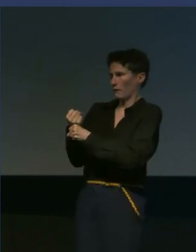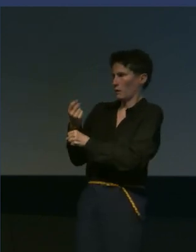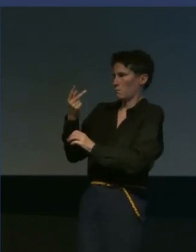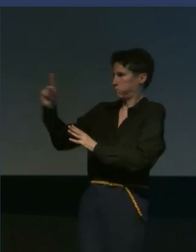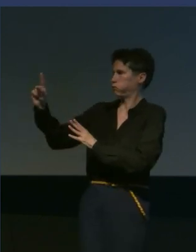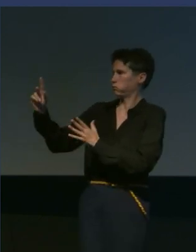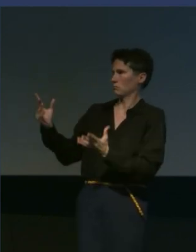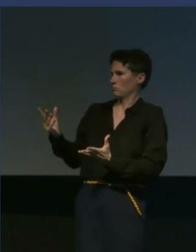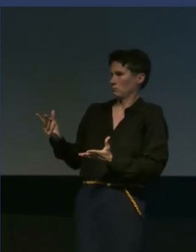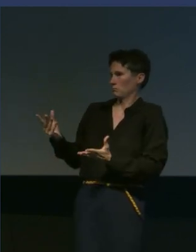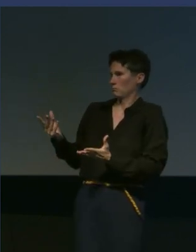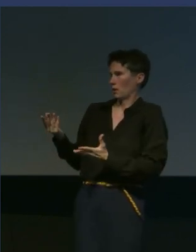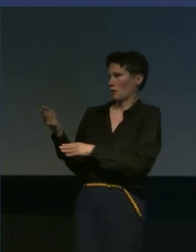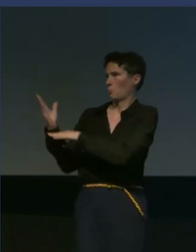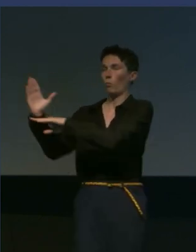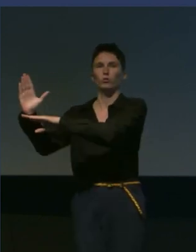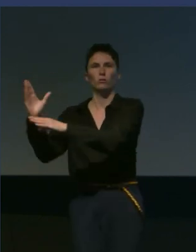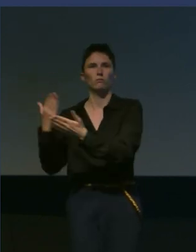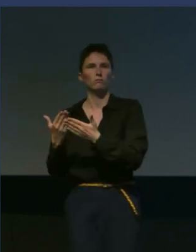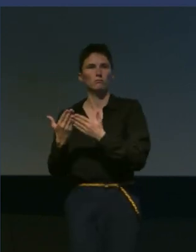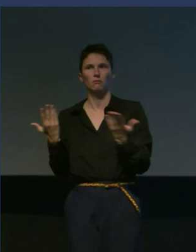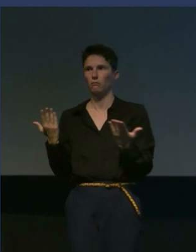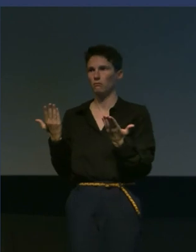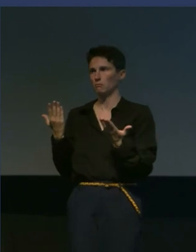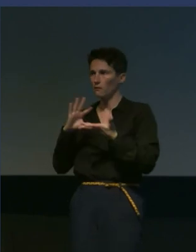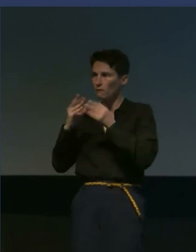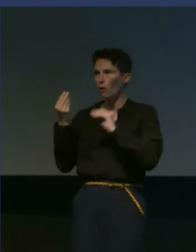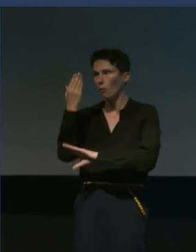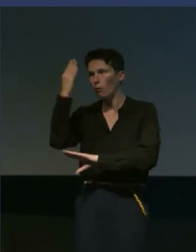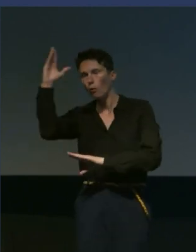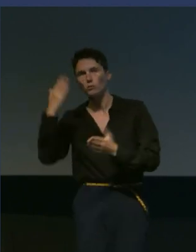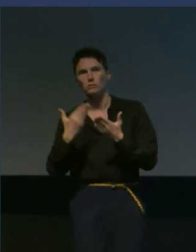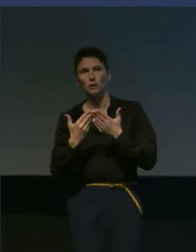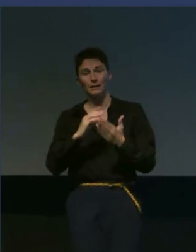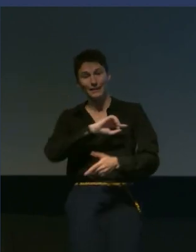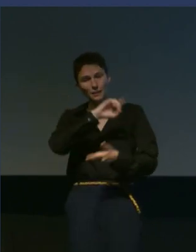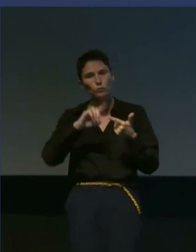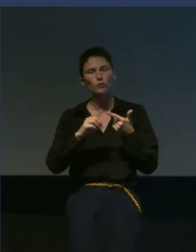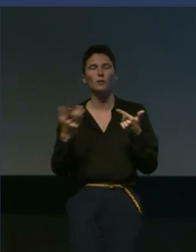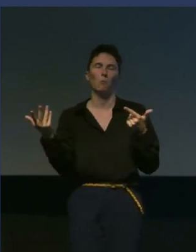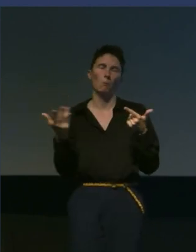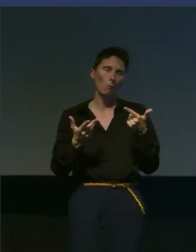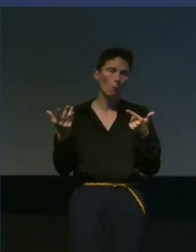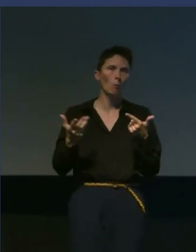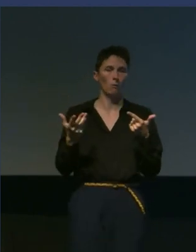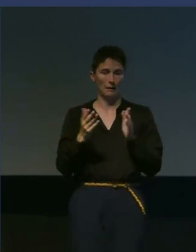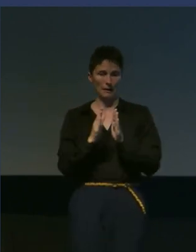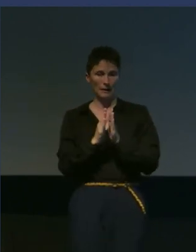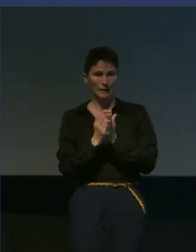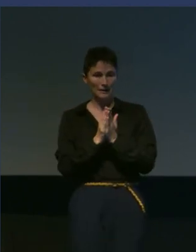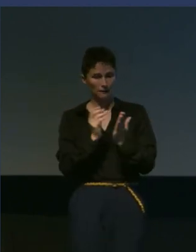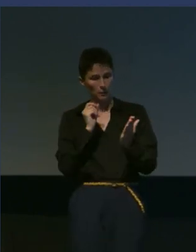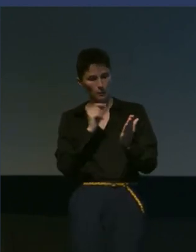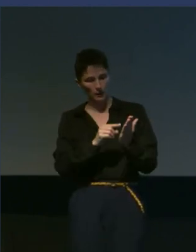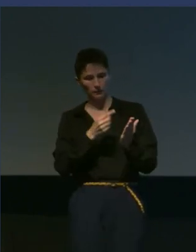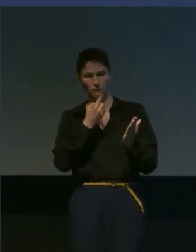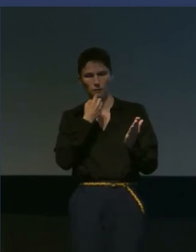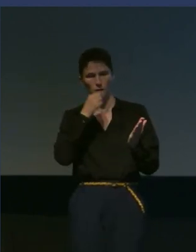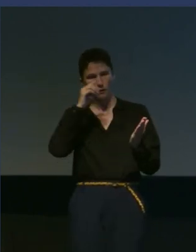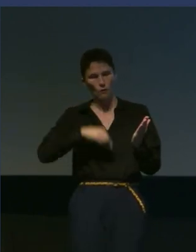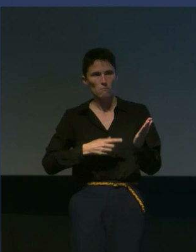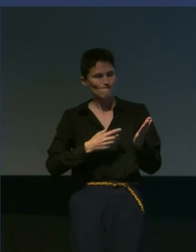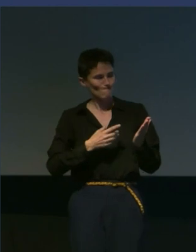le fruit de leur travail, mais sous une autre forme. Et la deuxième chose qui était très importante pour nous, c'est que le livre ne devait absolument pas